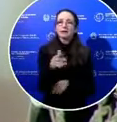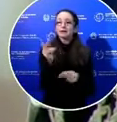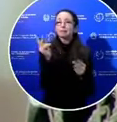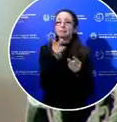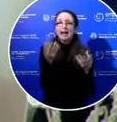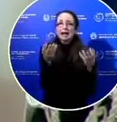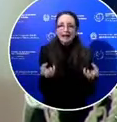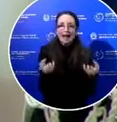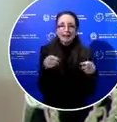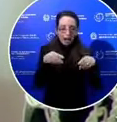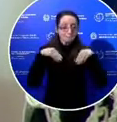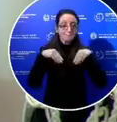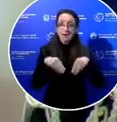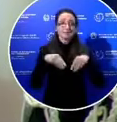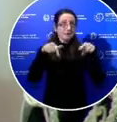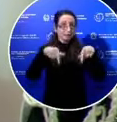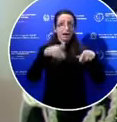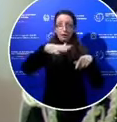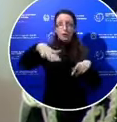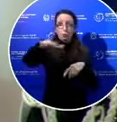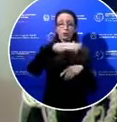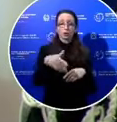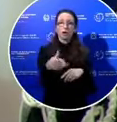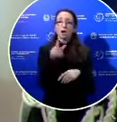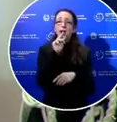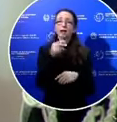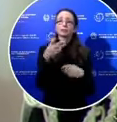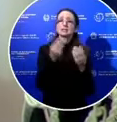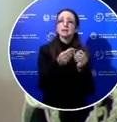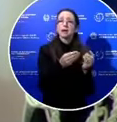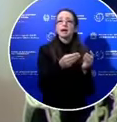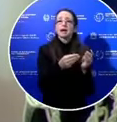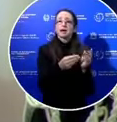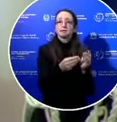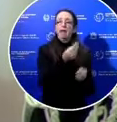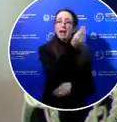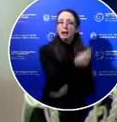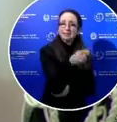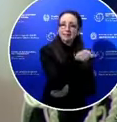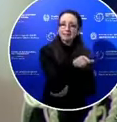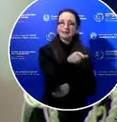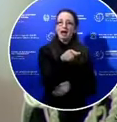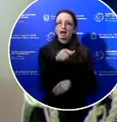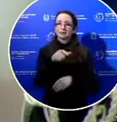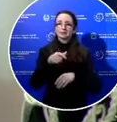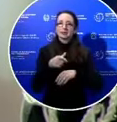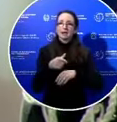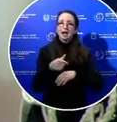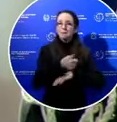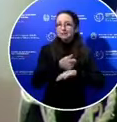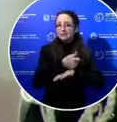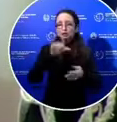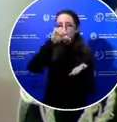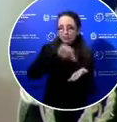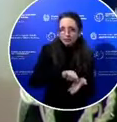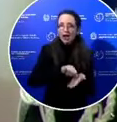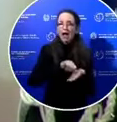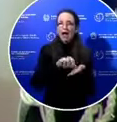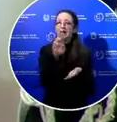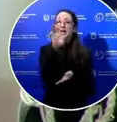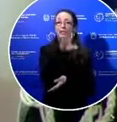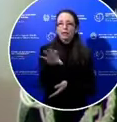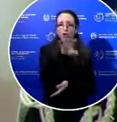presenti in sala, ho potuto parlare con i rappresentanti delle amministrazioni centrali, insomma, delle regioni, dei servizi, delle dipendenze sia